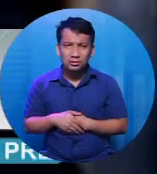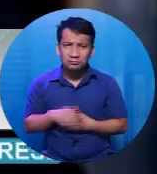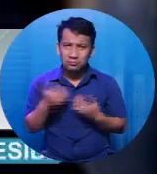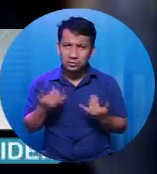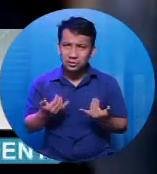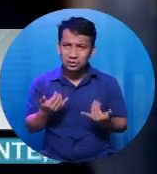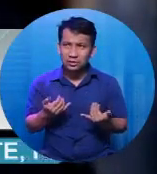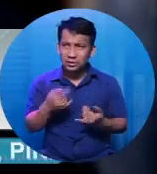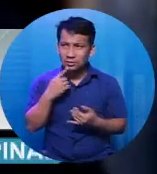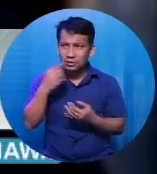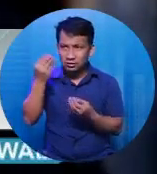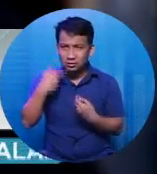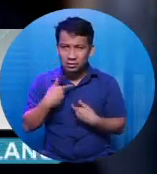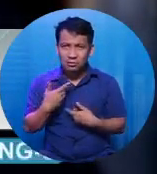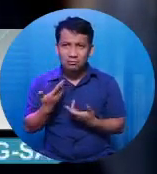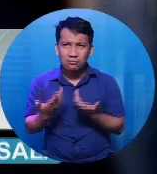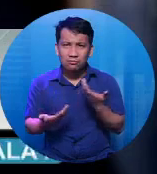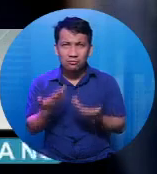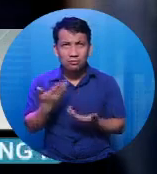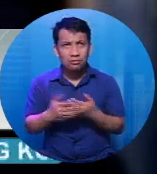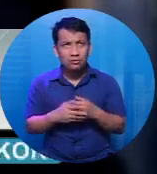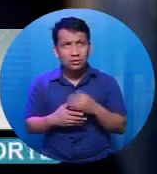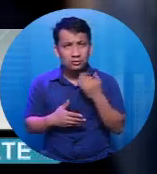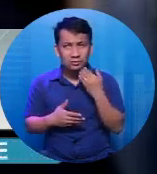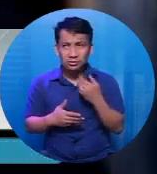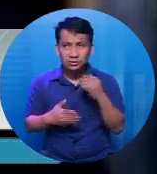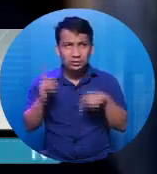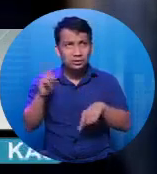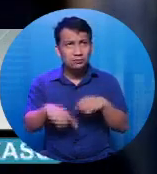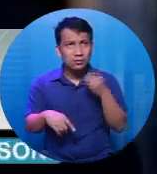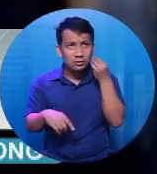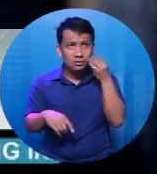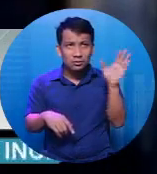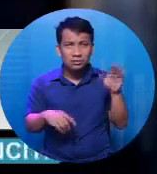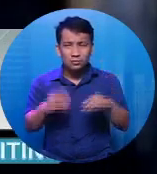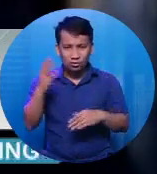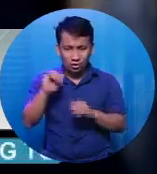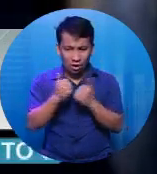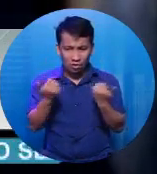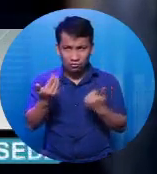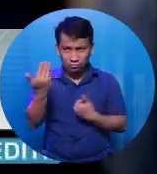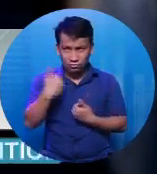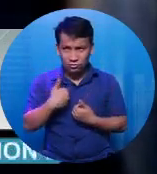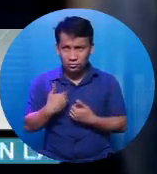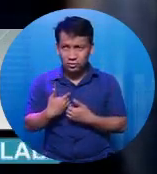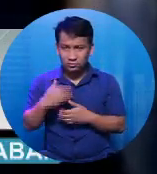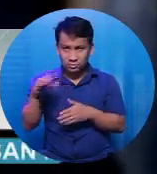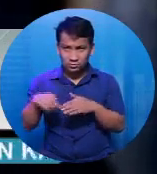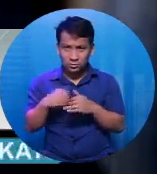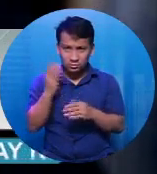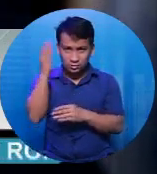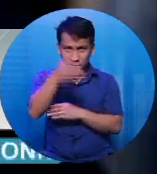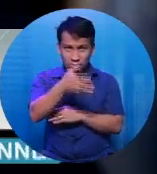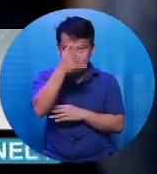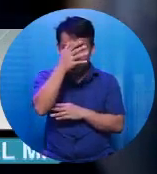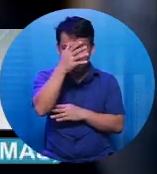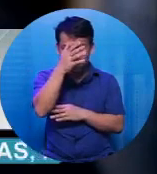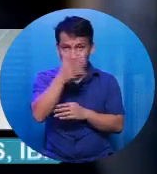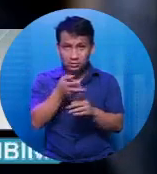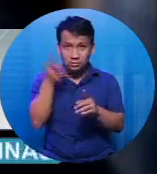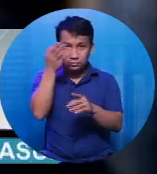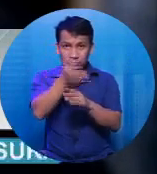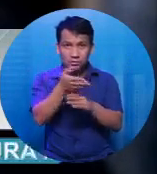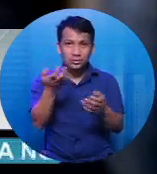Ngayon, sabi niya sa akin, hindi siya makaka-uwi. Paano naman ako, sabi ko, ipapasundo na lang kita kila Papa.